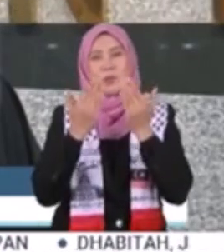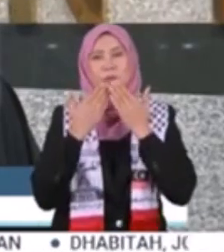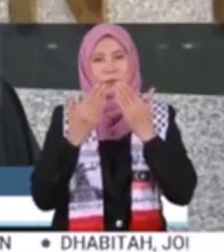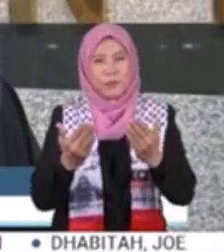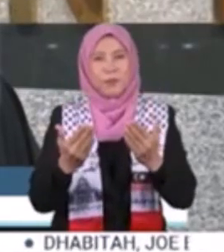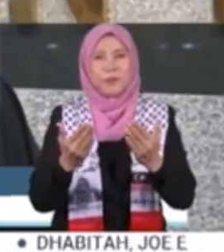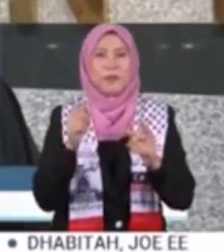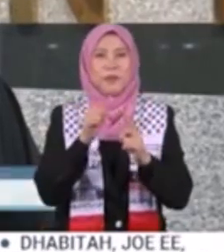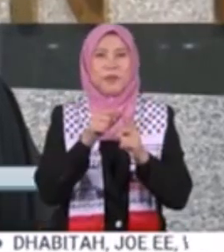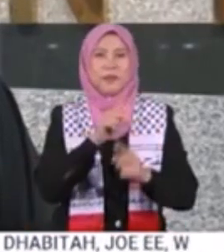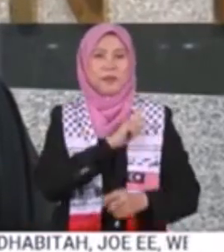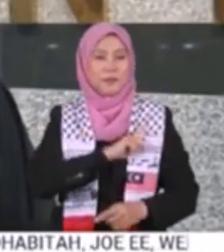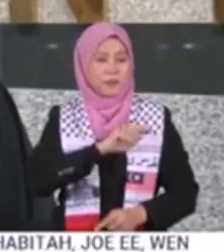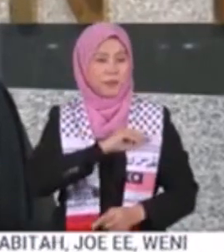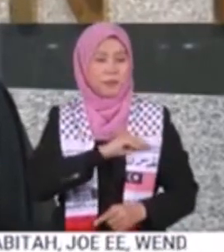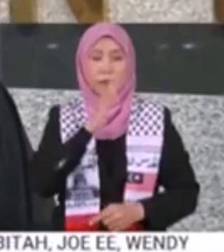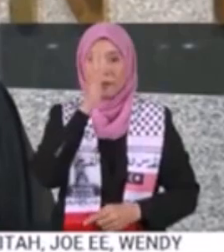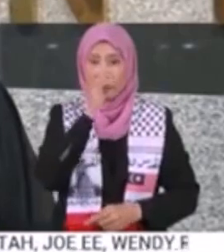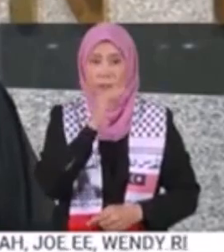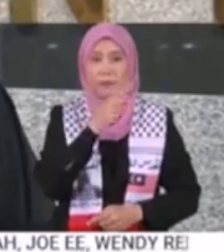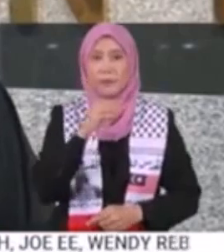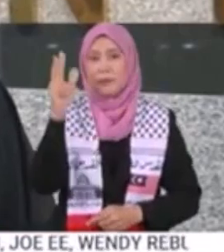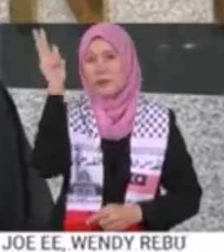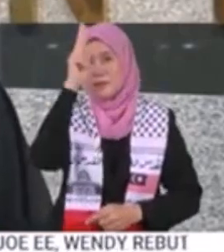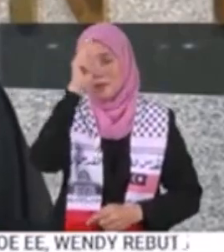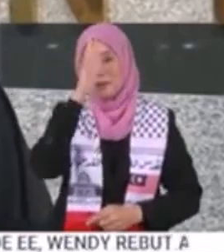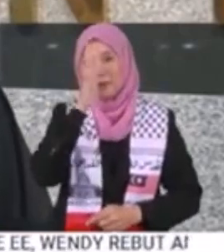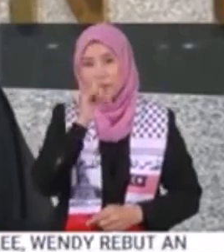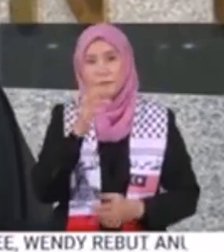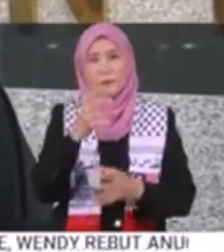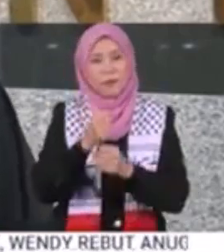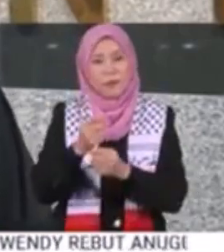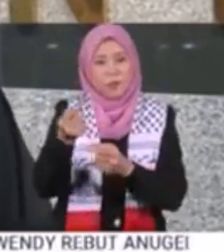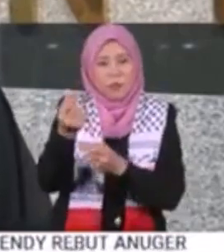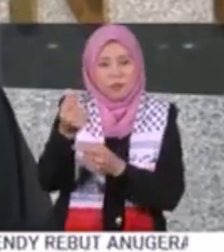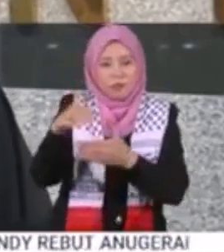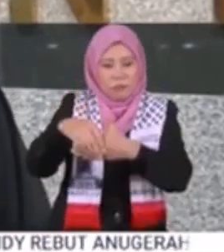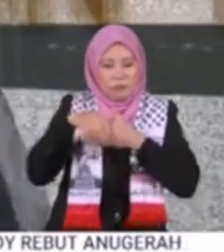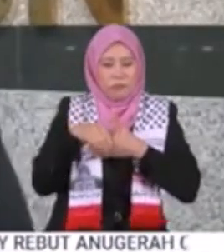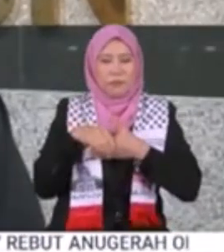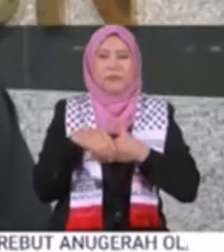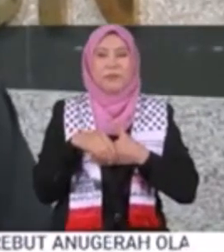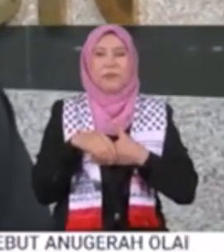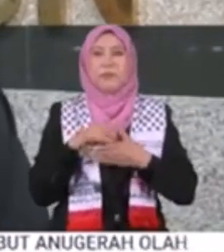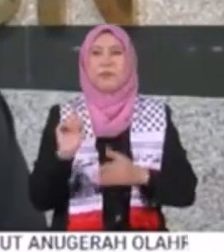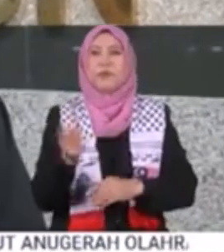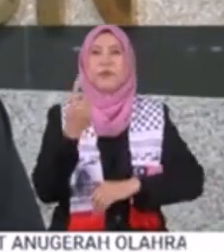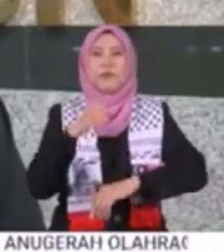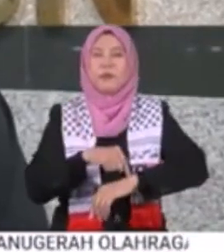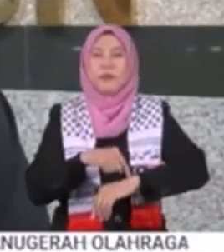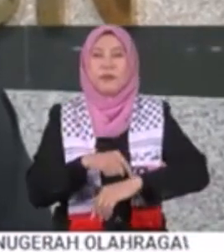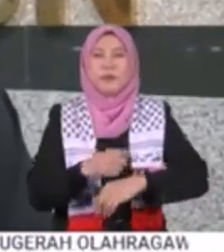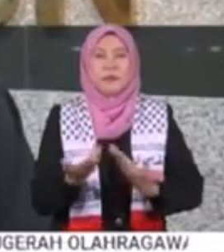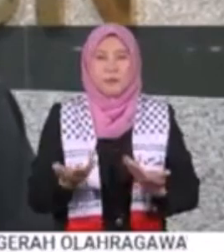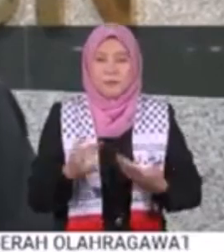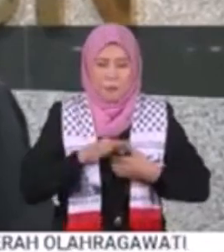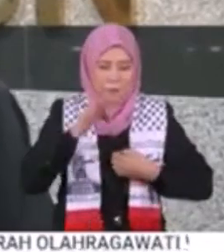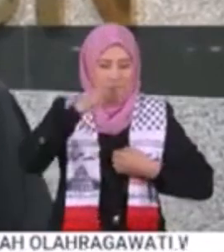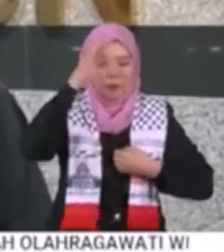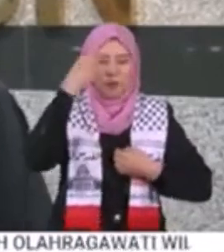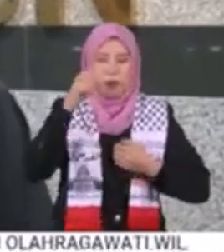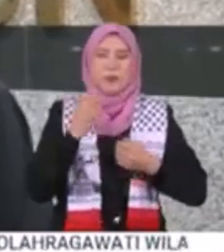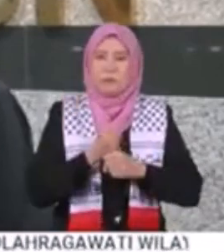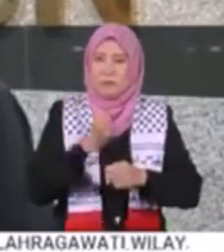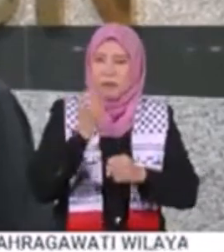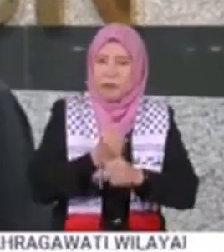kepada yang amat berhormat ketua menteri Melaka dan kerajaan Negeri Melaka untuk Dapatkan bonus untuk t tahun kali ini adalah suntikan semangat untuk